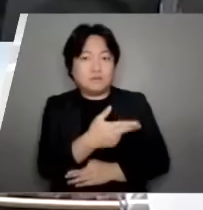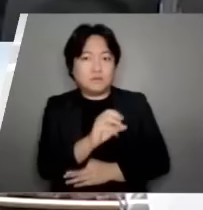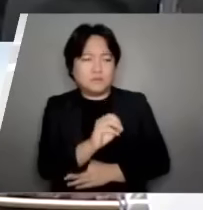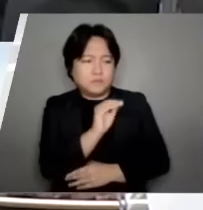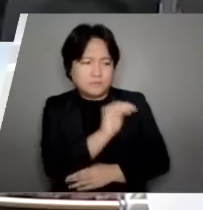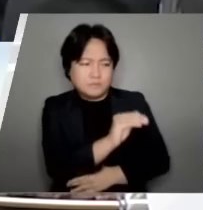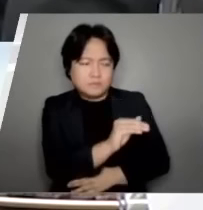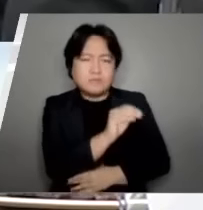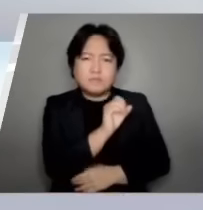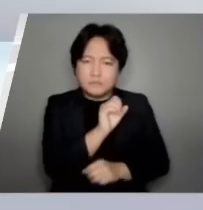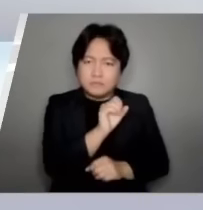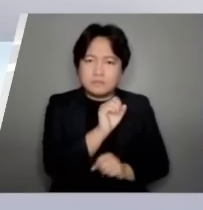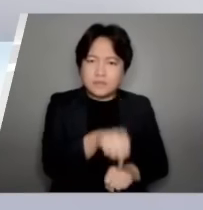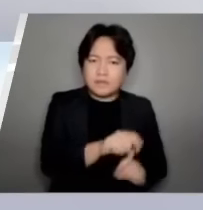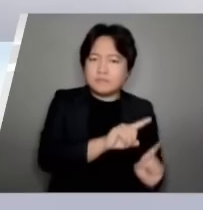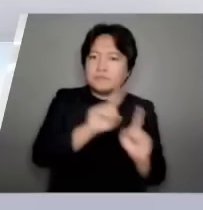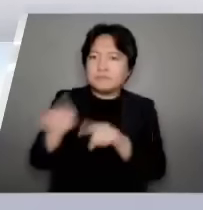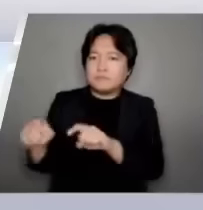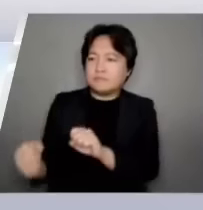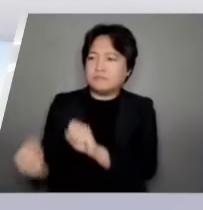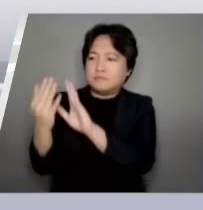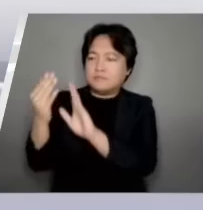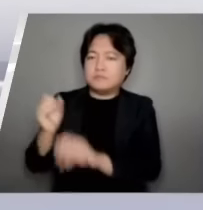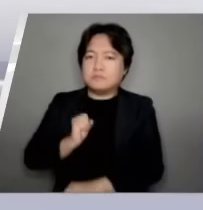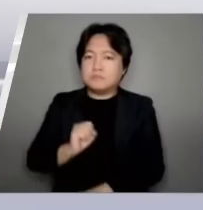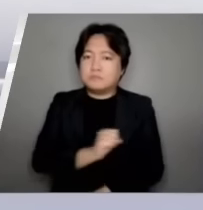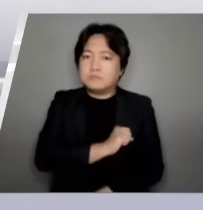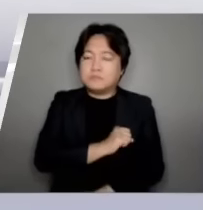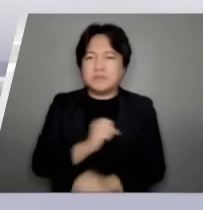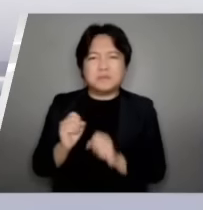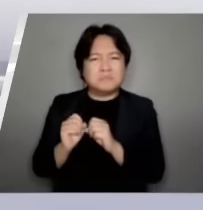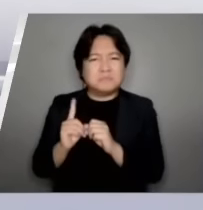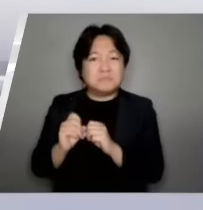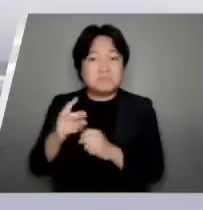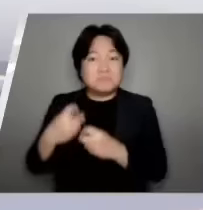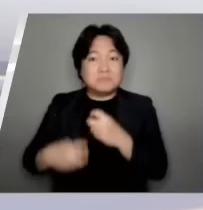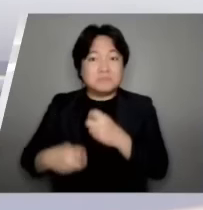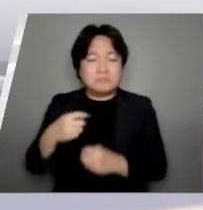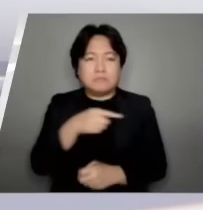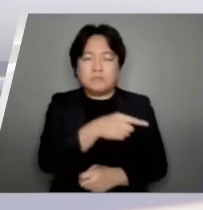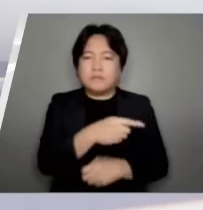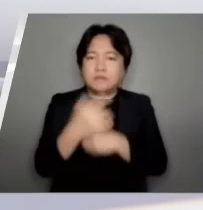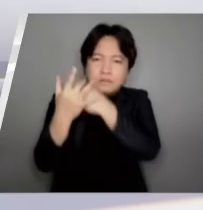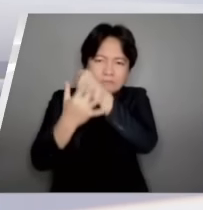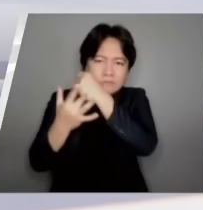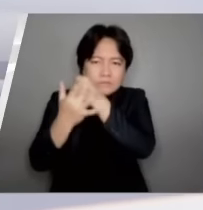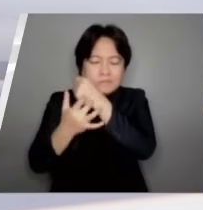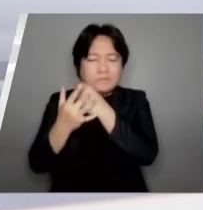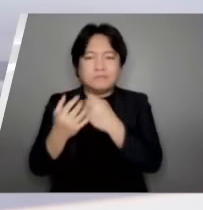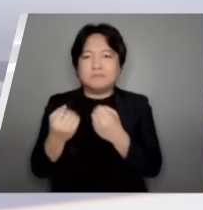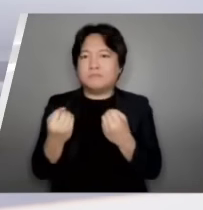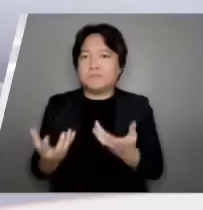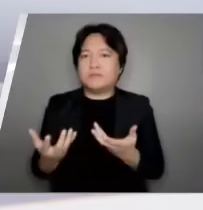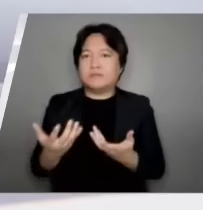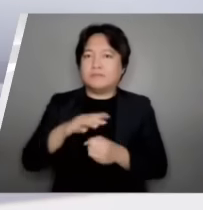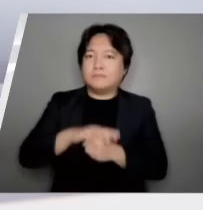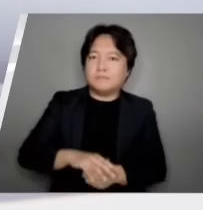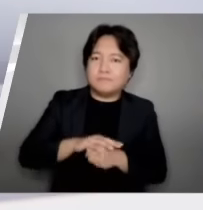mental anxiety nito. Kasi nga, ang ano nga niya, yung trauma niya talaga, paulit-ulit naman niya, yung trauma niya, tsaka yung kanyang emotional